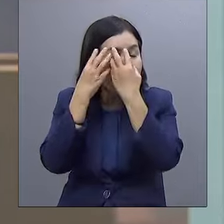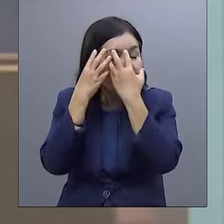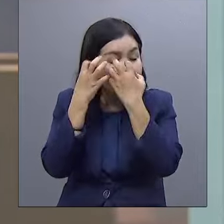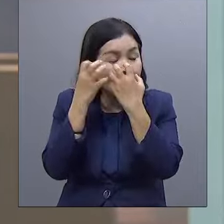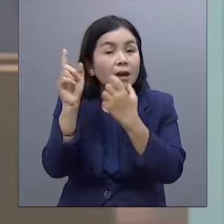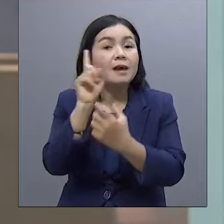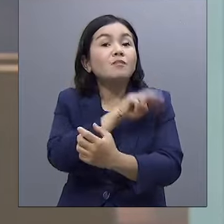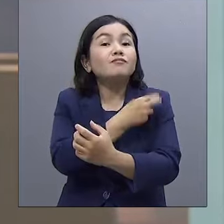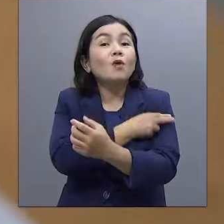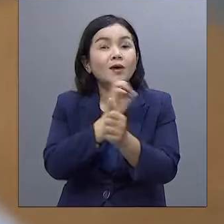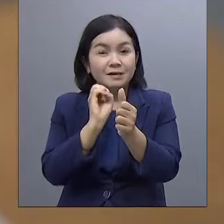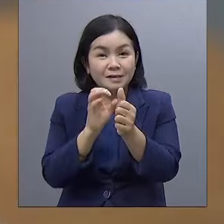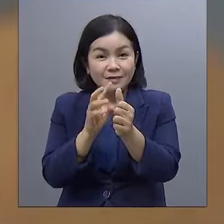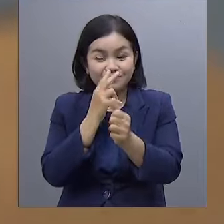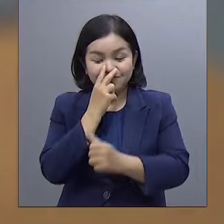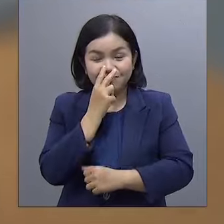คุณหมอต่อเลยค่ะ